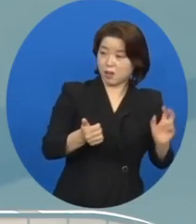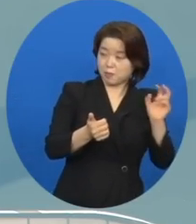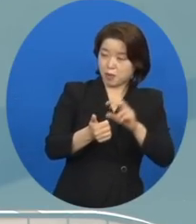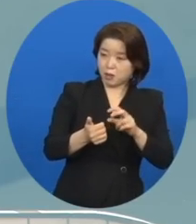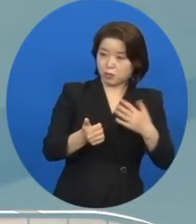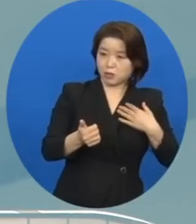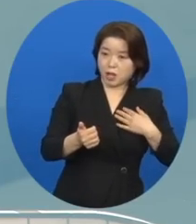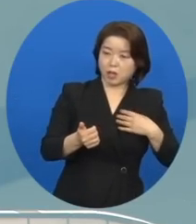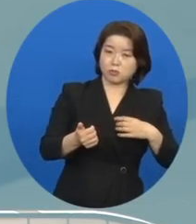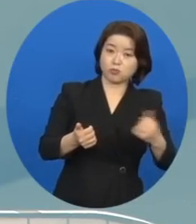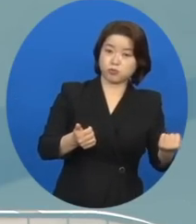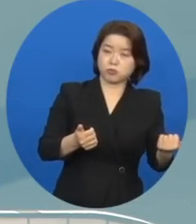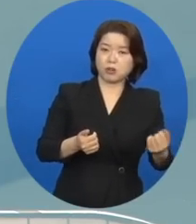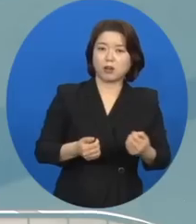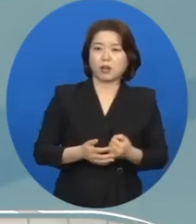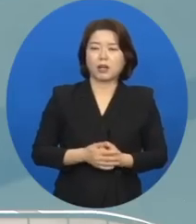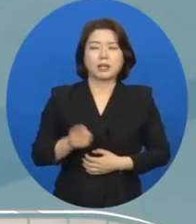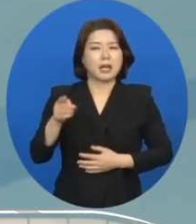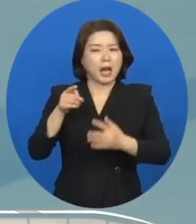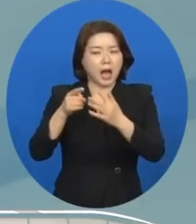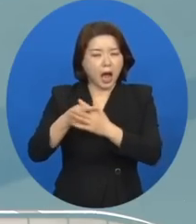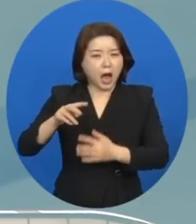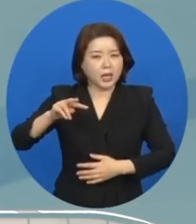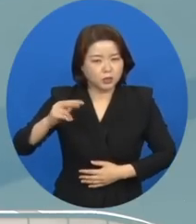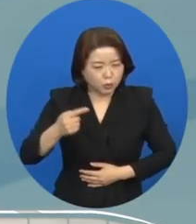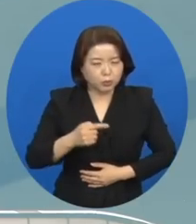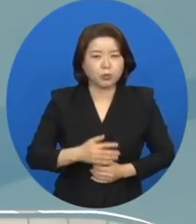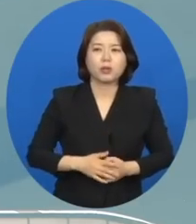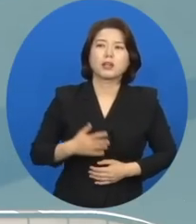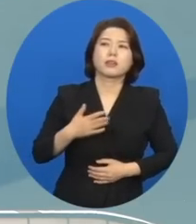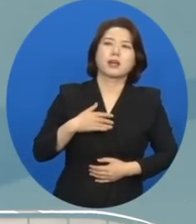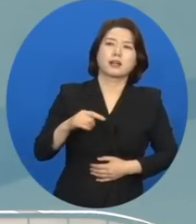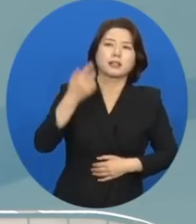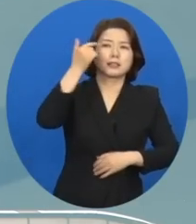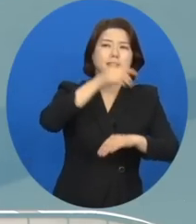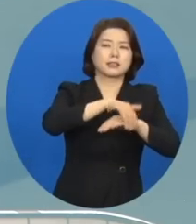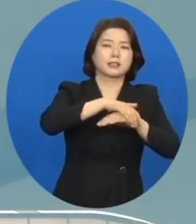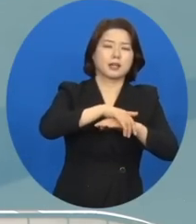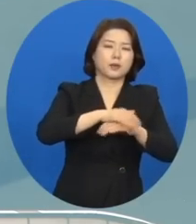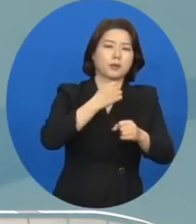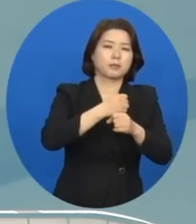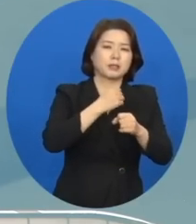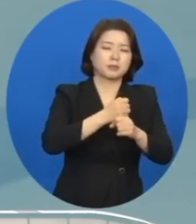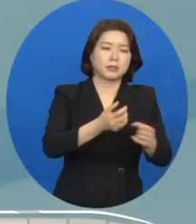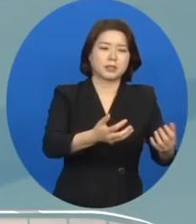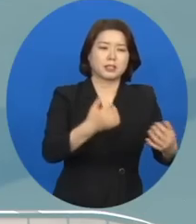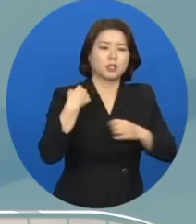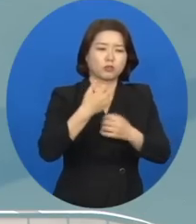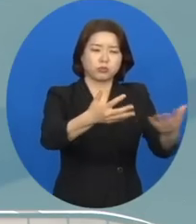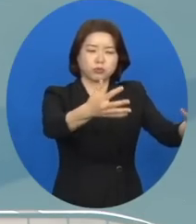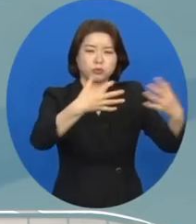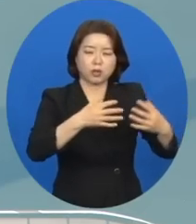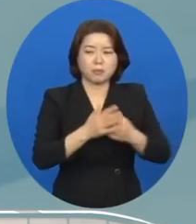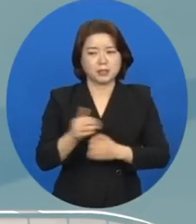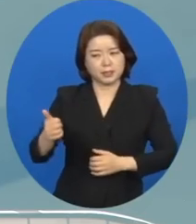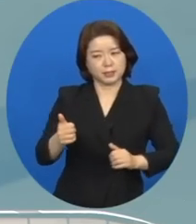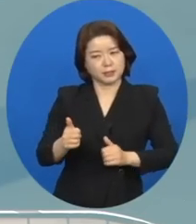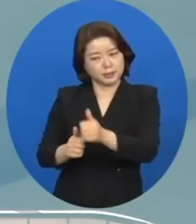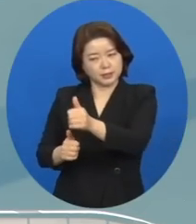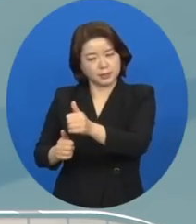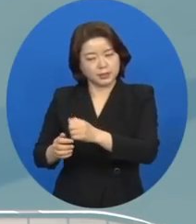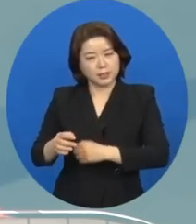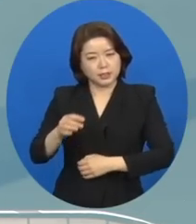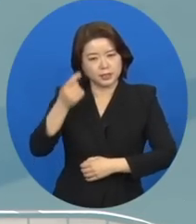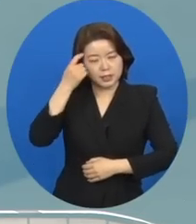그 말씀을 몰랐든지 알았어도 내가 전략을 짜고 모략을 짜서 군대를 모으면 이길 수 있어 라고